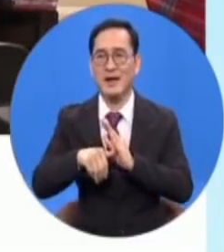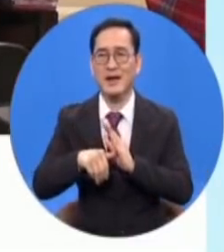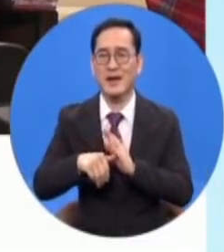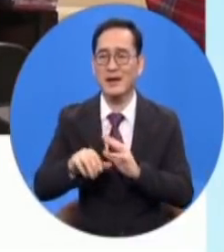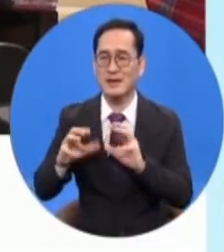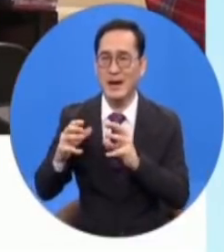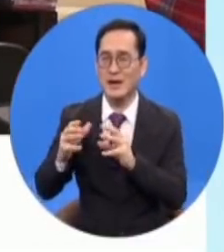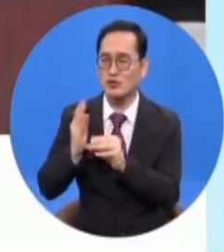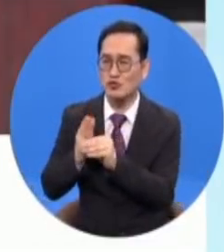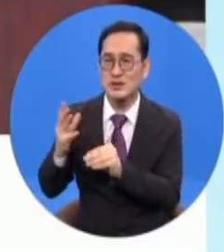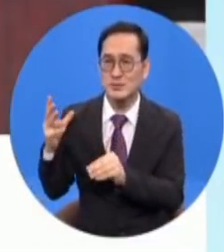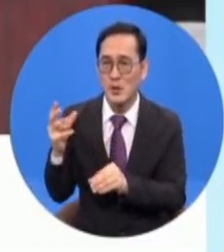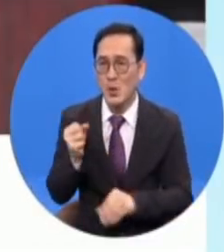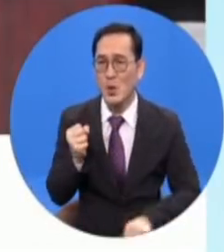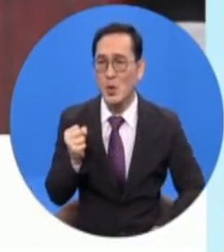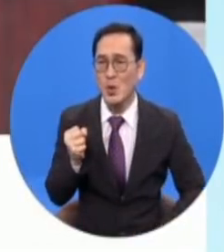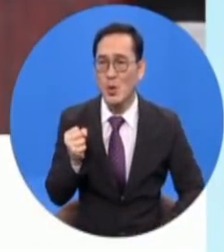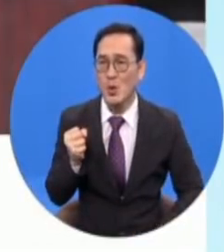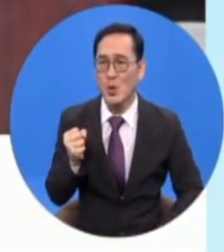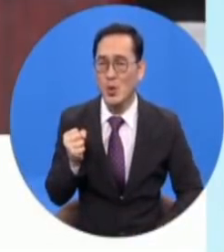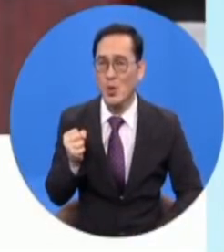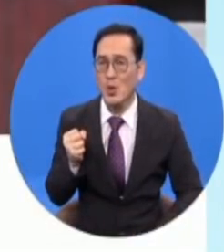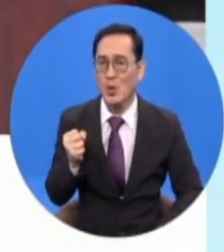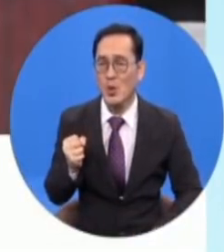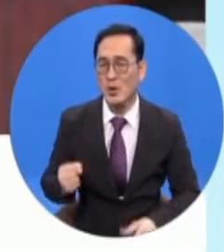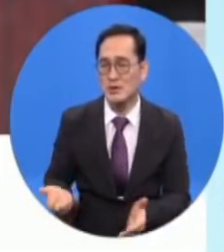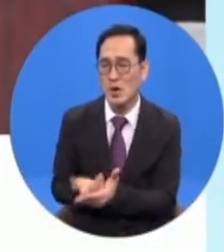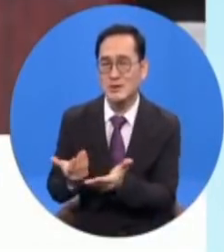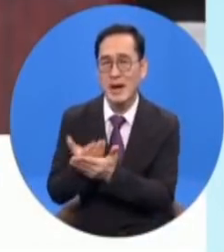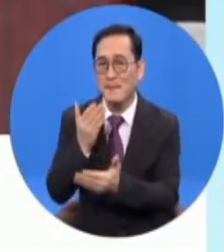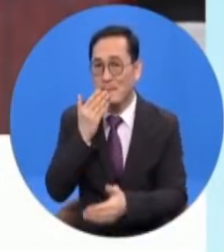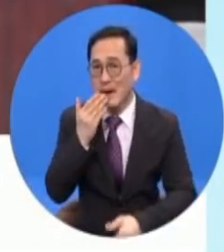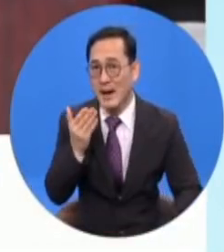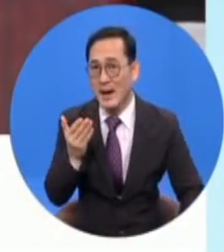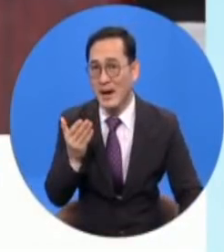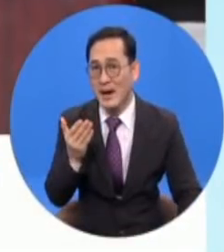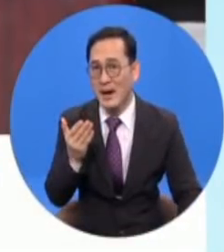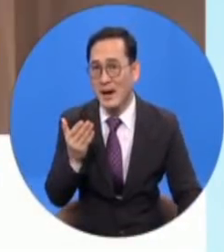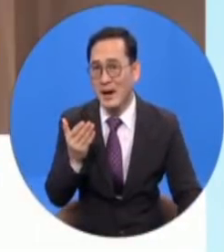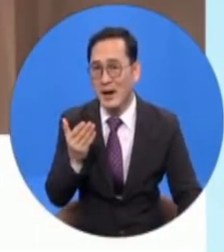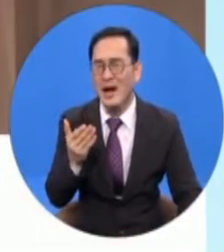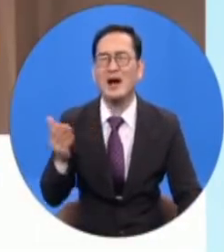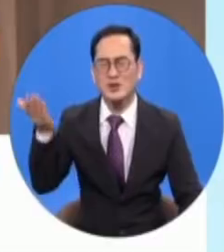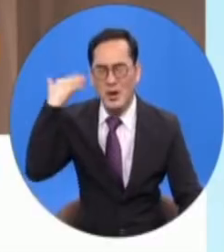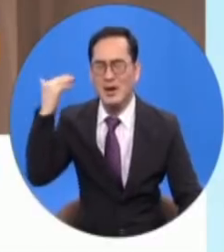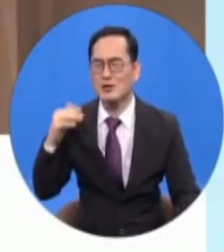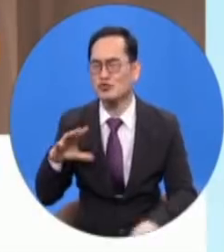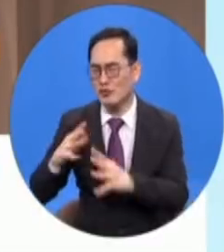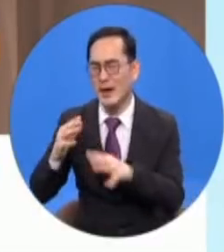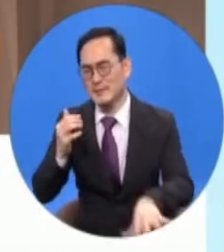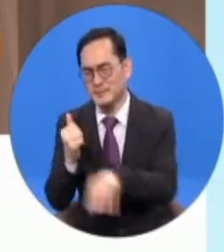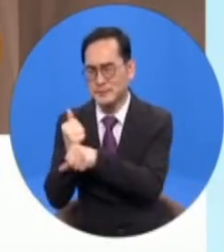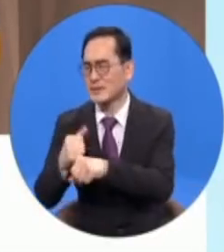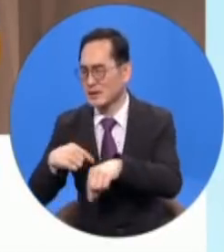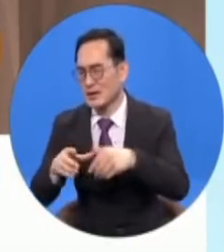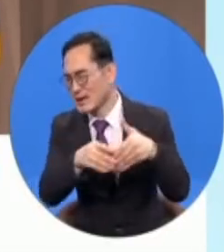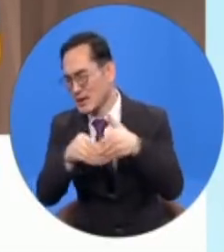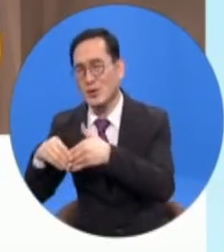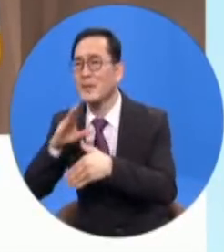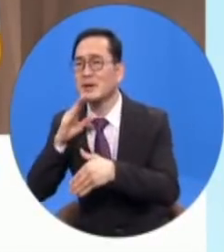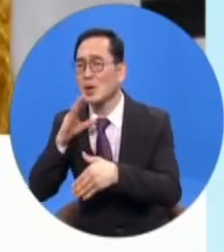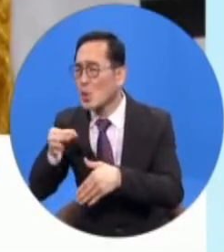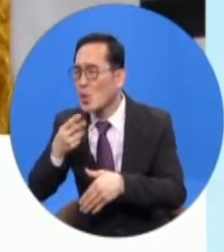주도해서 경쟁을 성장시키는 게 가능하지만 지금 우리는 자연히 경제 가 돌아갈 수 있는데 이걸 지금 국가가 막아놓고 있는 상황이잖아요.